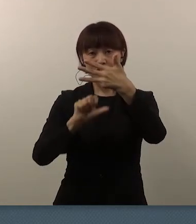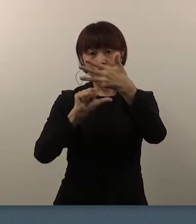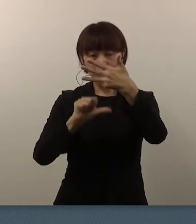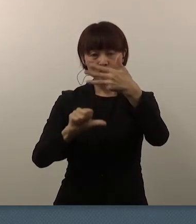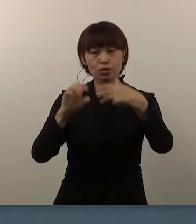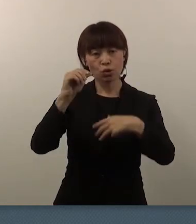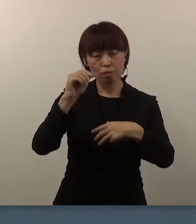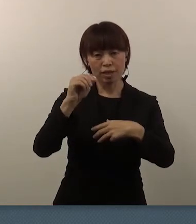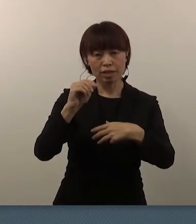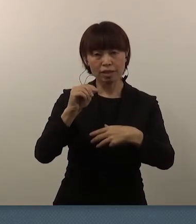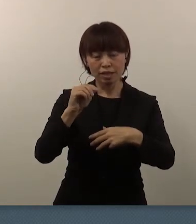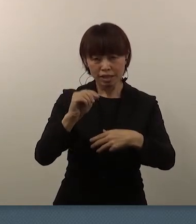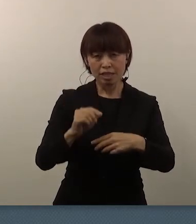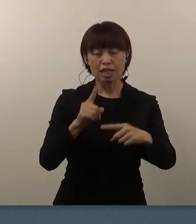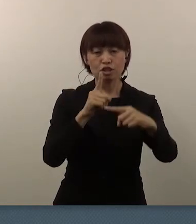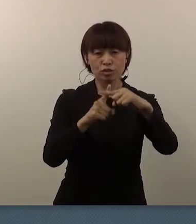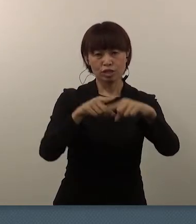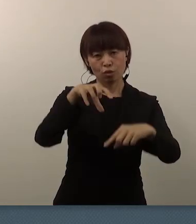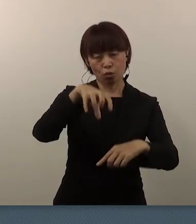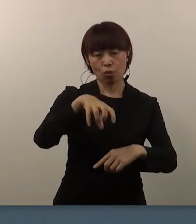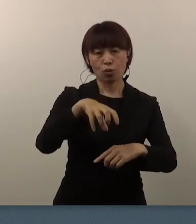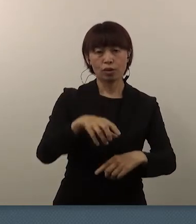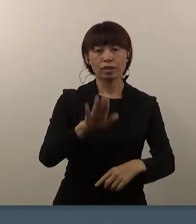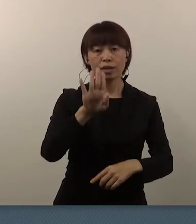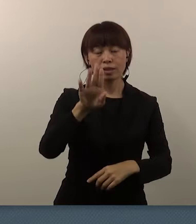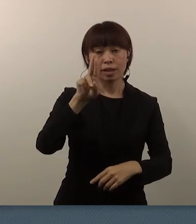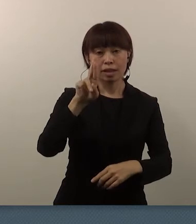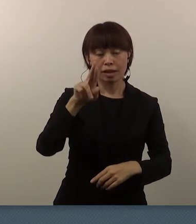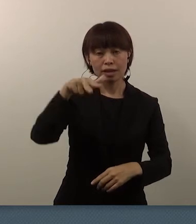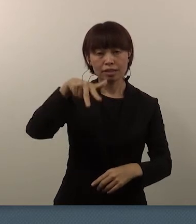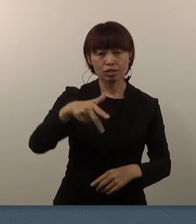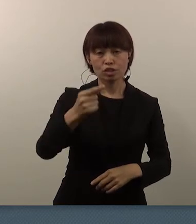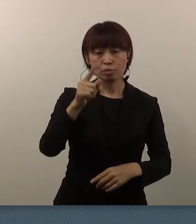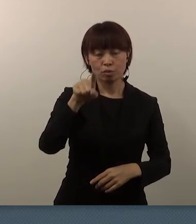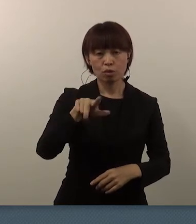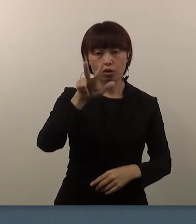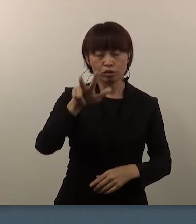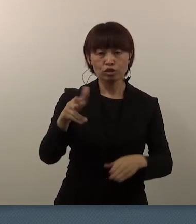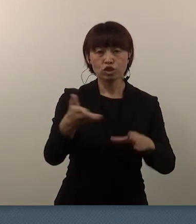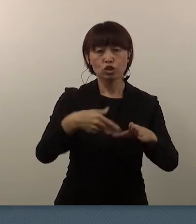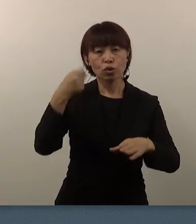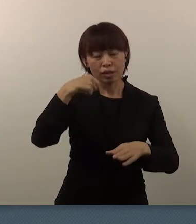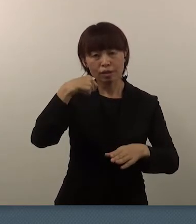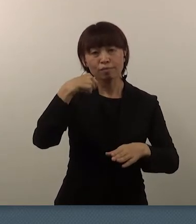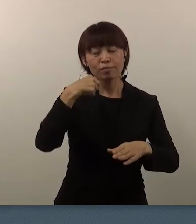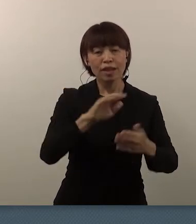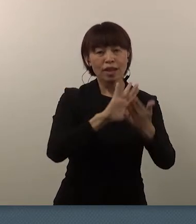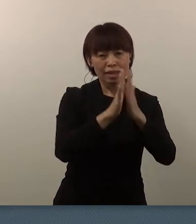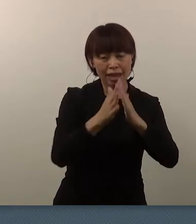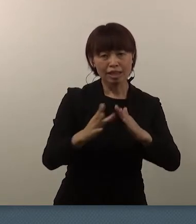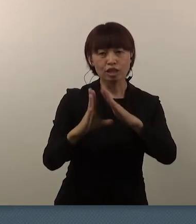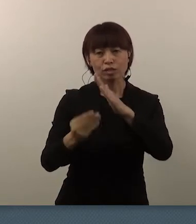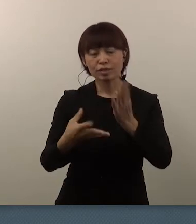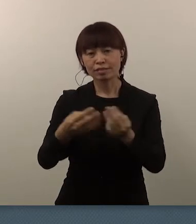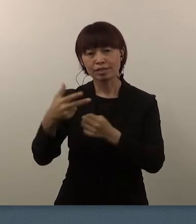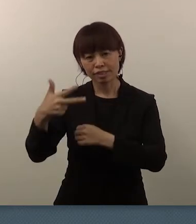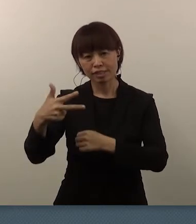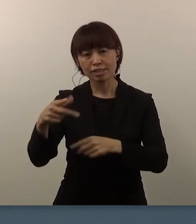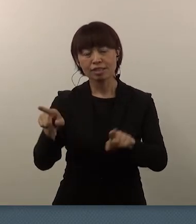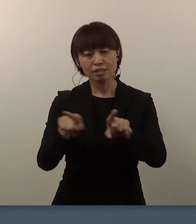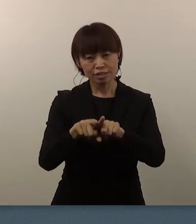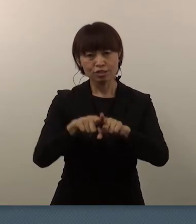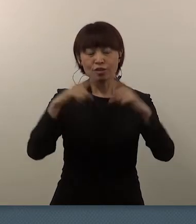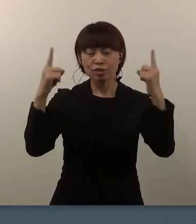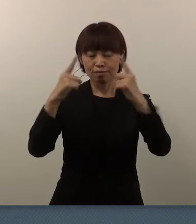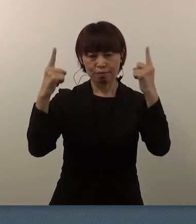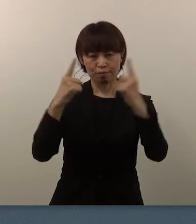藤沢市辻堂のテラスモール湘南で藤沢市とともに大会の機運醸成に向けたイベントを開催いたします